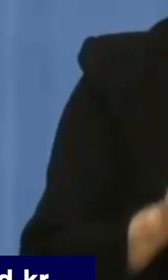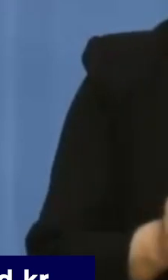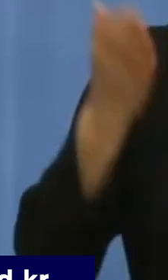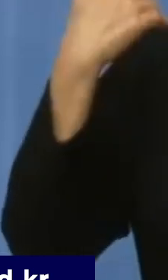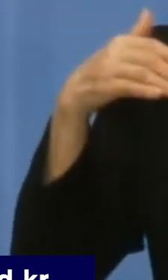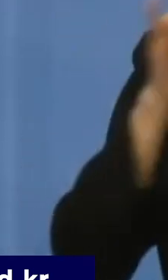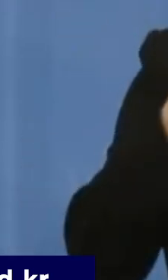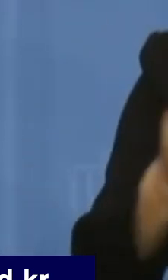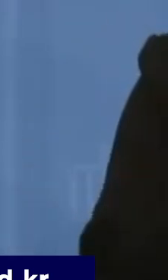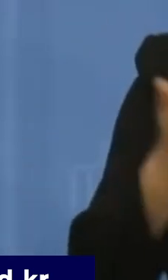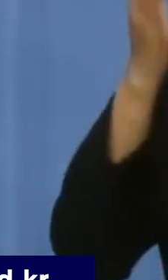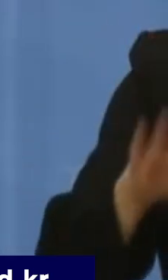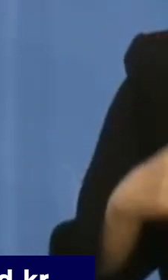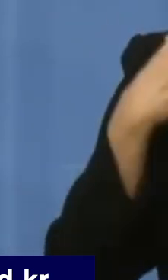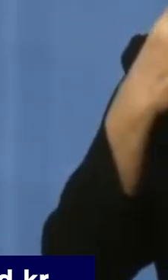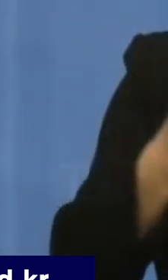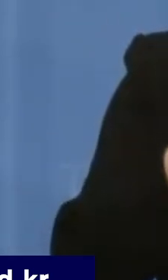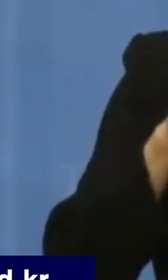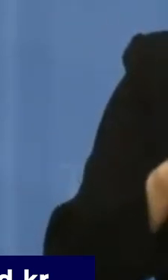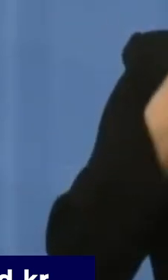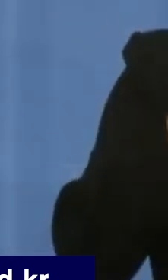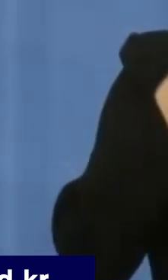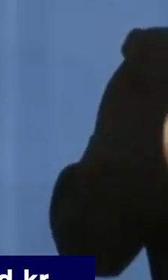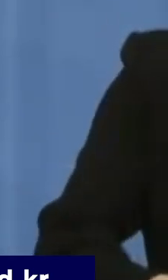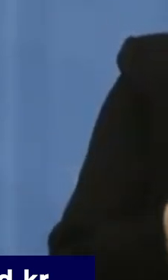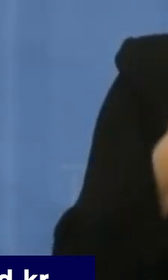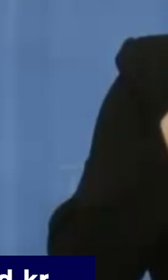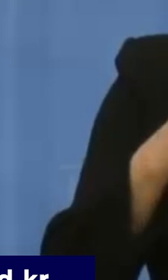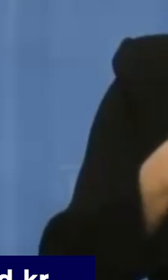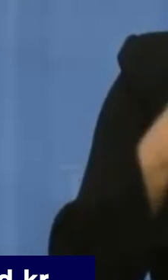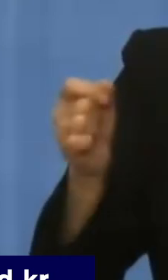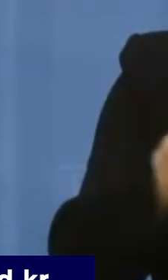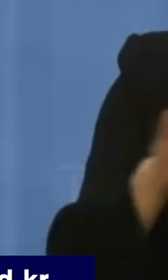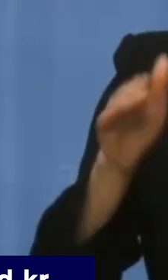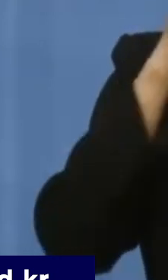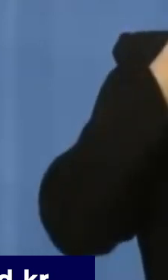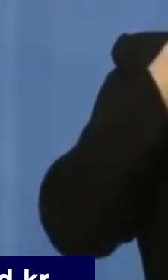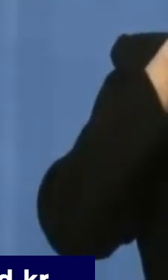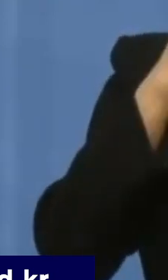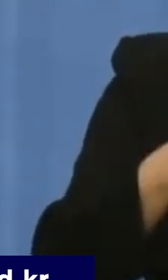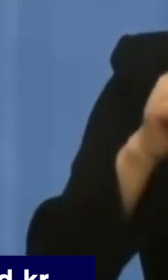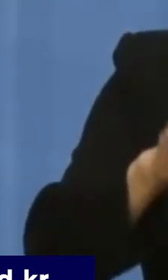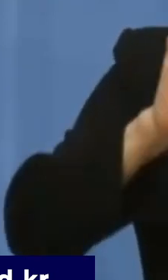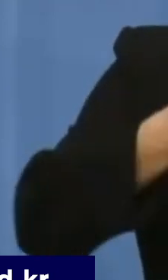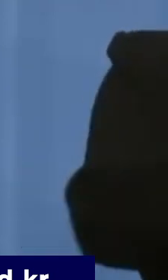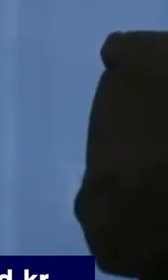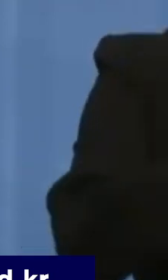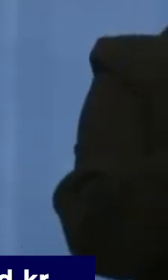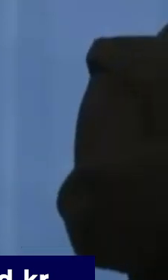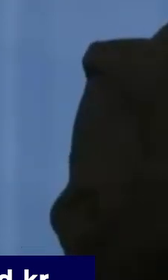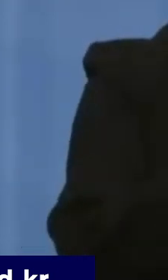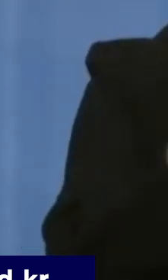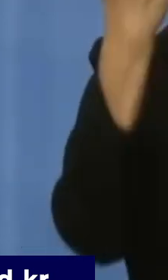오래입니다. 그런데도 여전히 당면한 민주주의 위기에 공동으로 대응하기보단 자당의